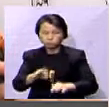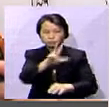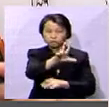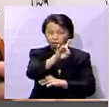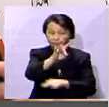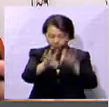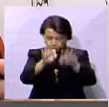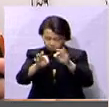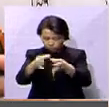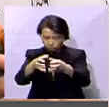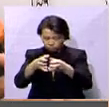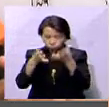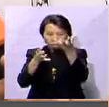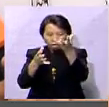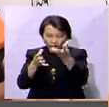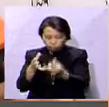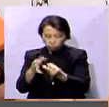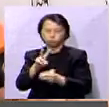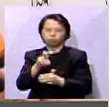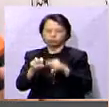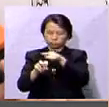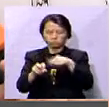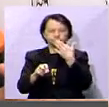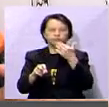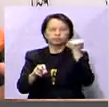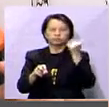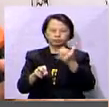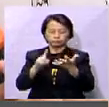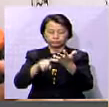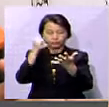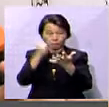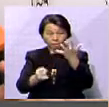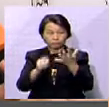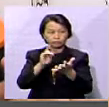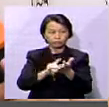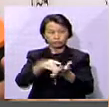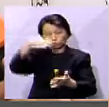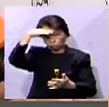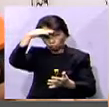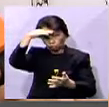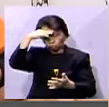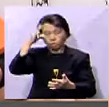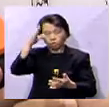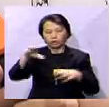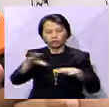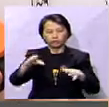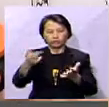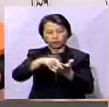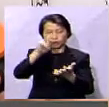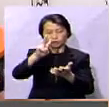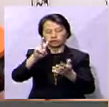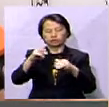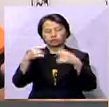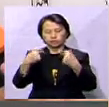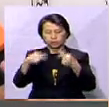tu. So 5 fasa, the end of the fasa is nanti ialah di Johor, di mana kita akan buat 2 lagi perlawanan